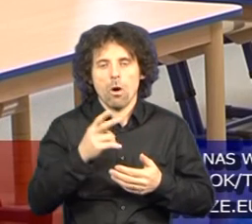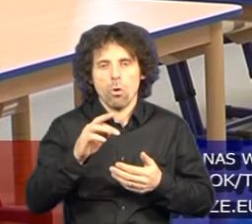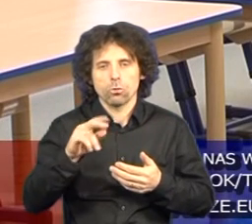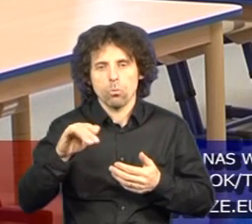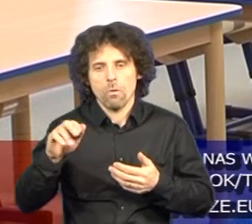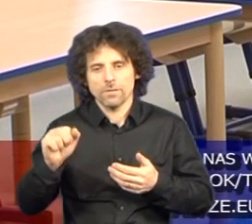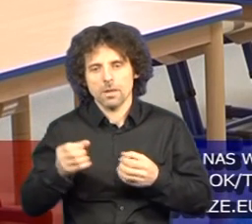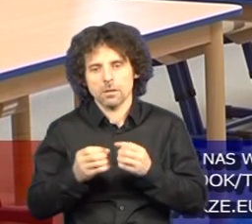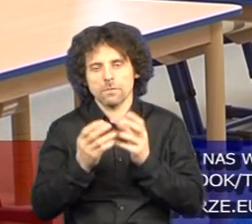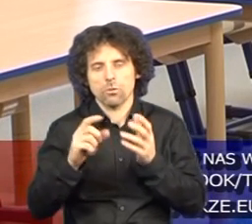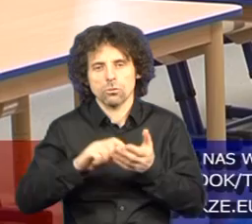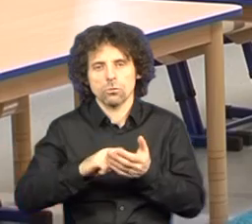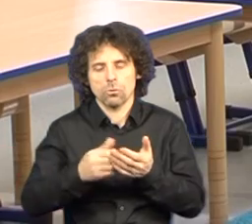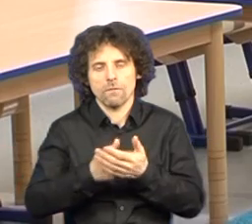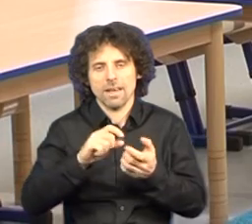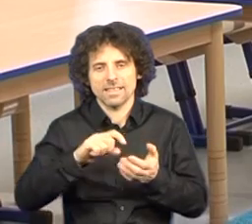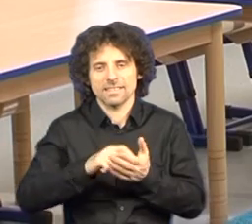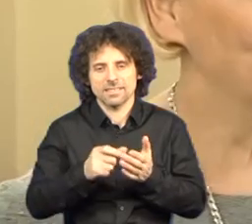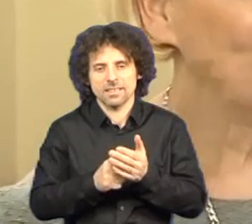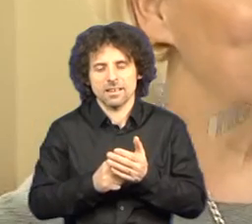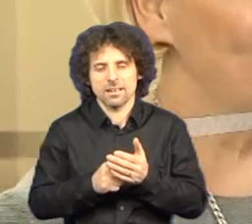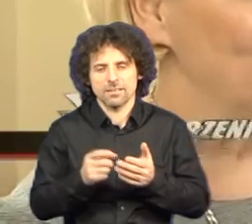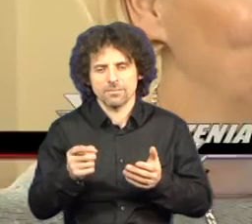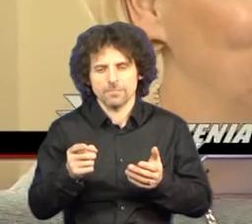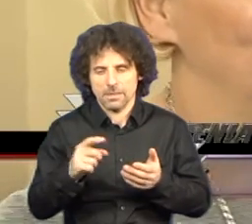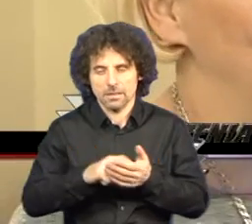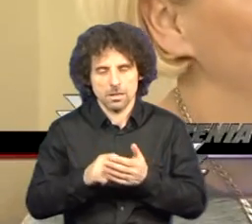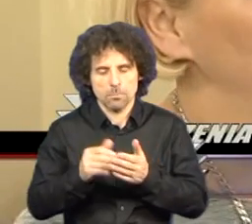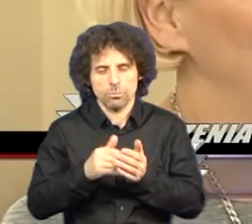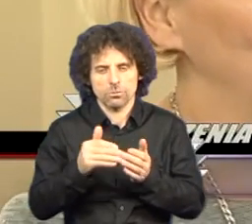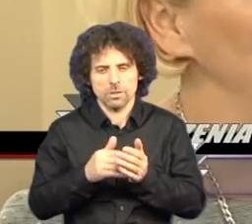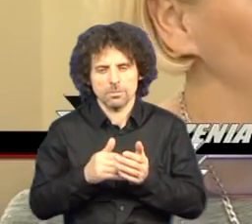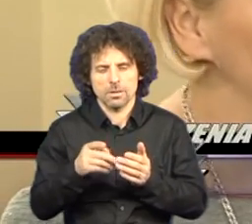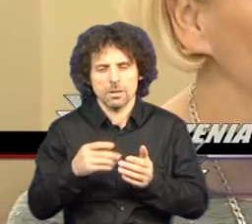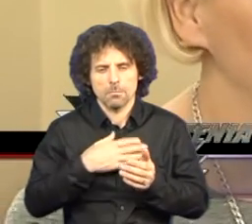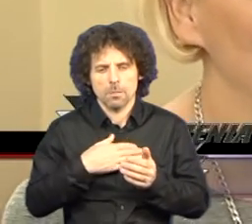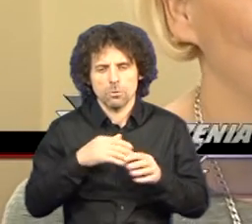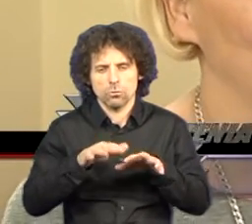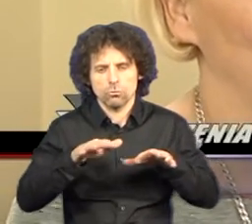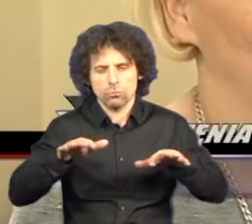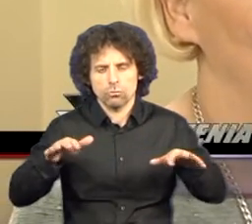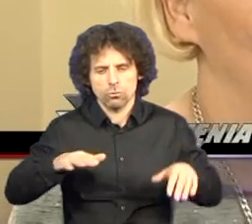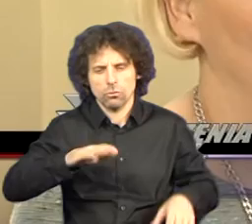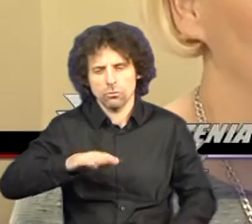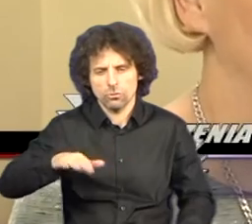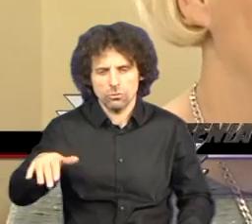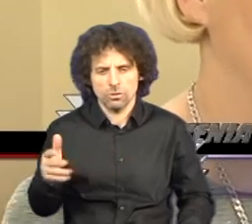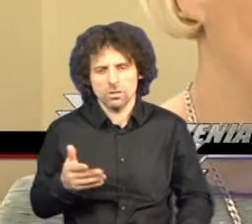udało się także stworzyć nową salę dla dzieci. Jest to sala, która jest nam bardzo potrzebna, gdy mamy bardzo dużo dzieci w